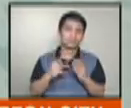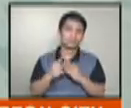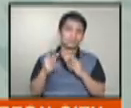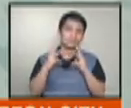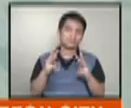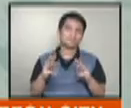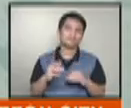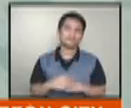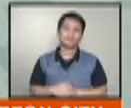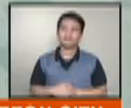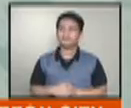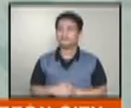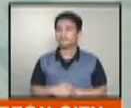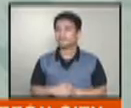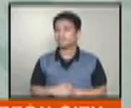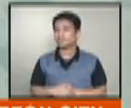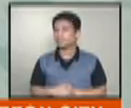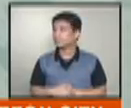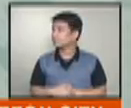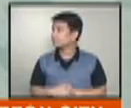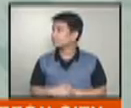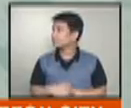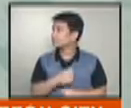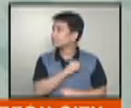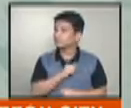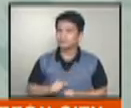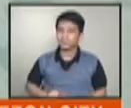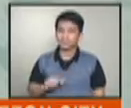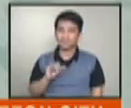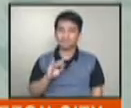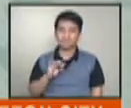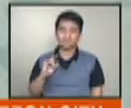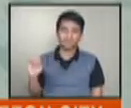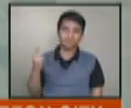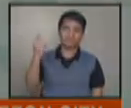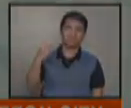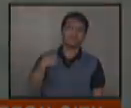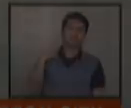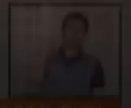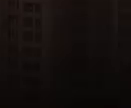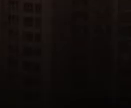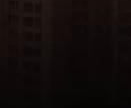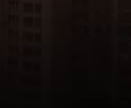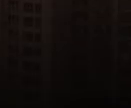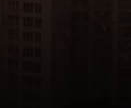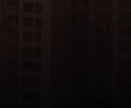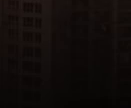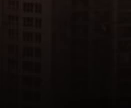tagapakinig po. Yes, sir. O, ambasador, ha? Kaming nauna. Kamabes, si ambasador, hihirit.